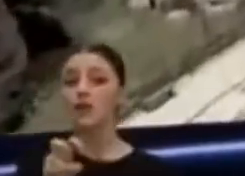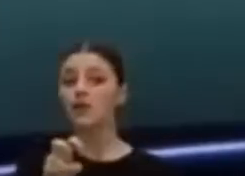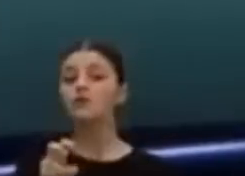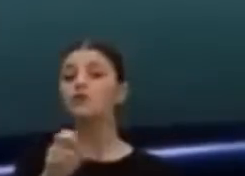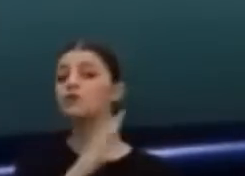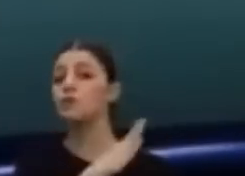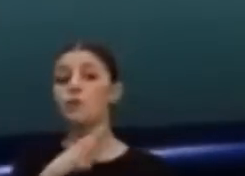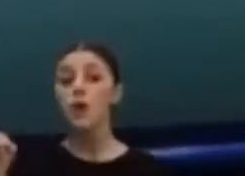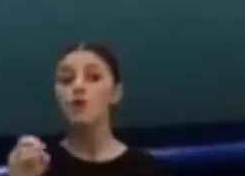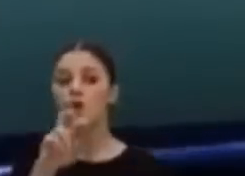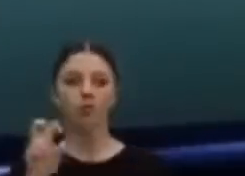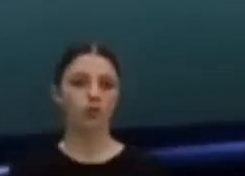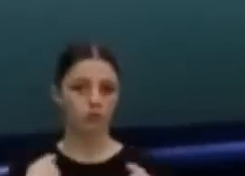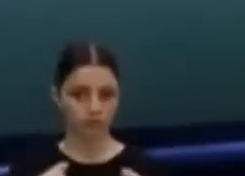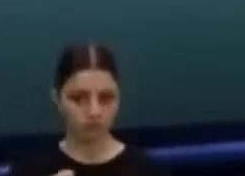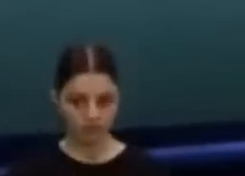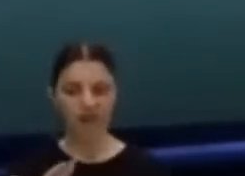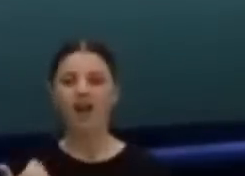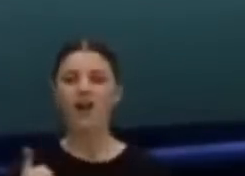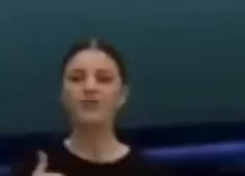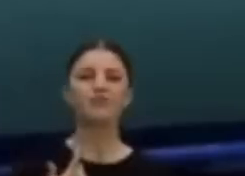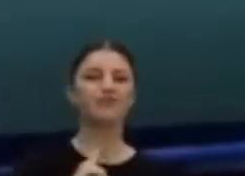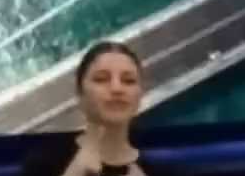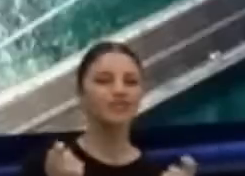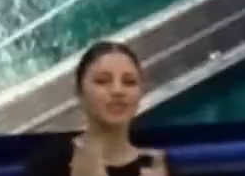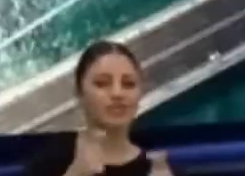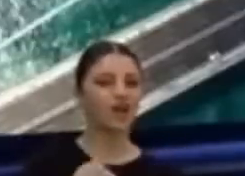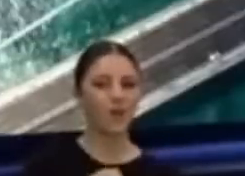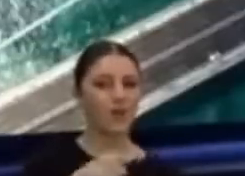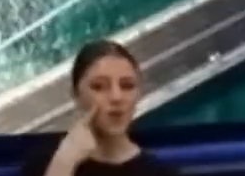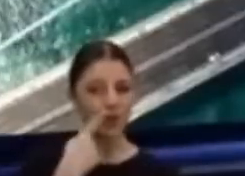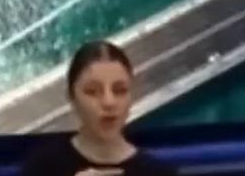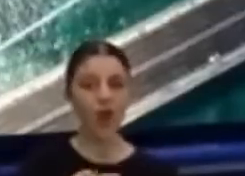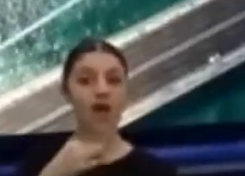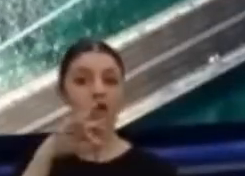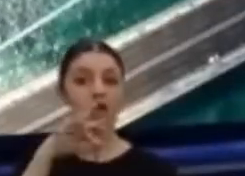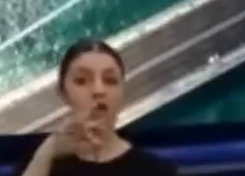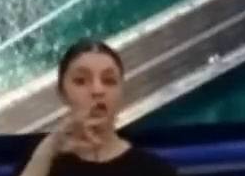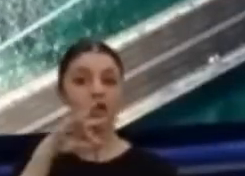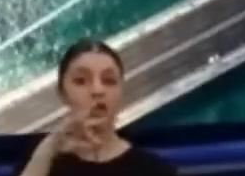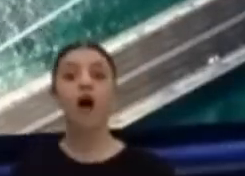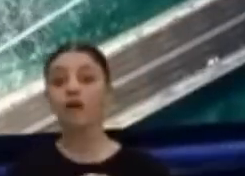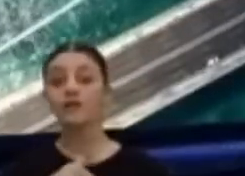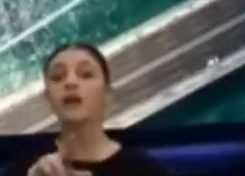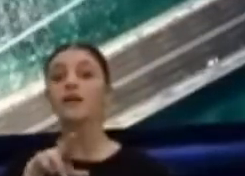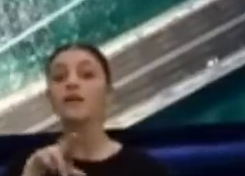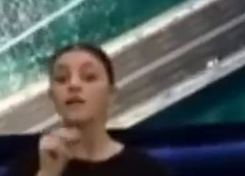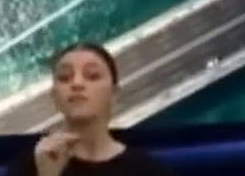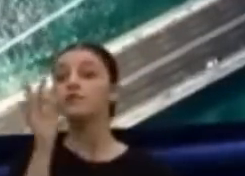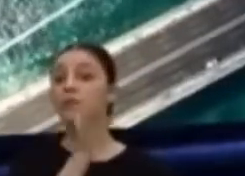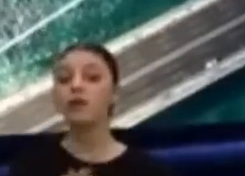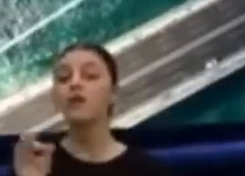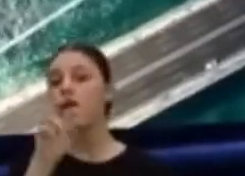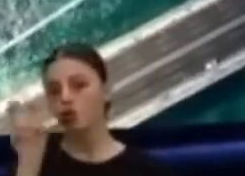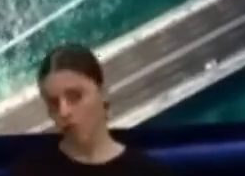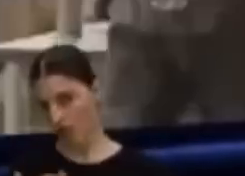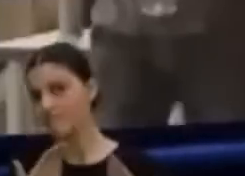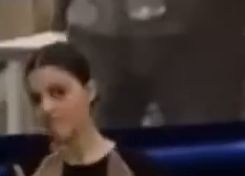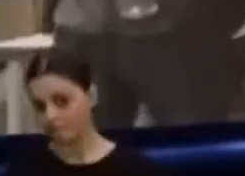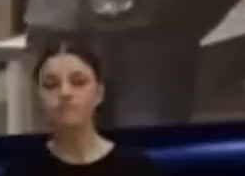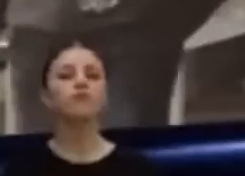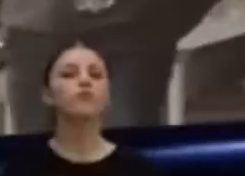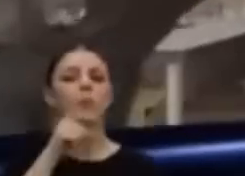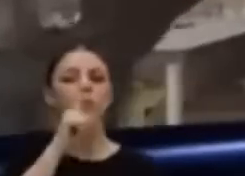kamu özel işbirliği ya bu işte devlet var ya onlara verilen kar garantileri 70 milyar dolar olmasaydı